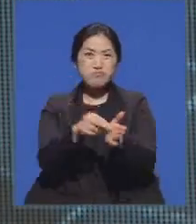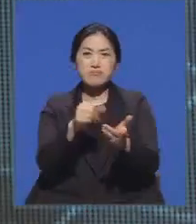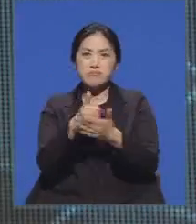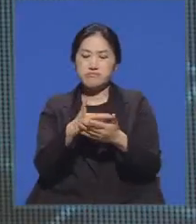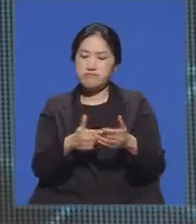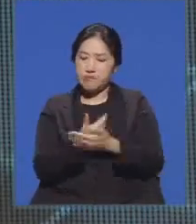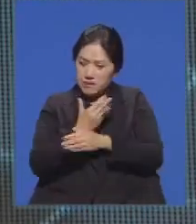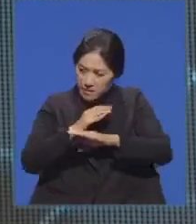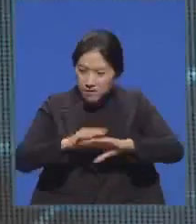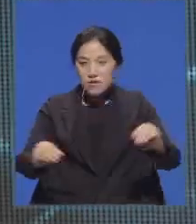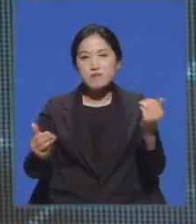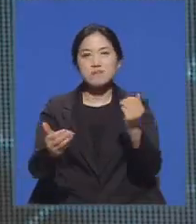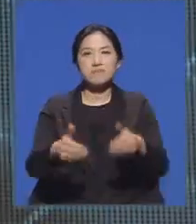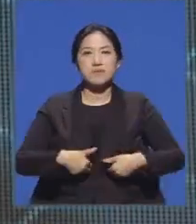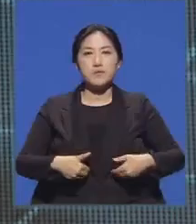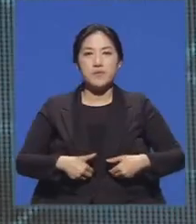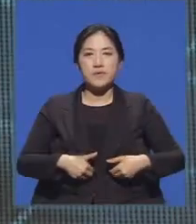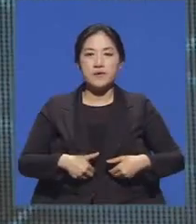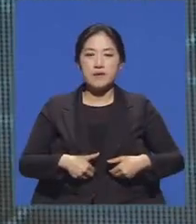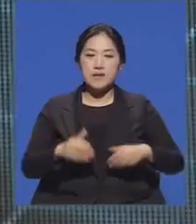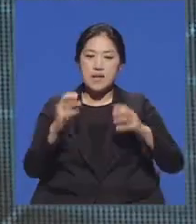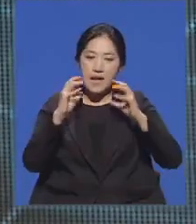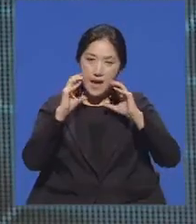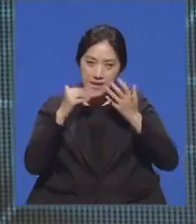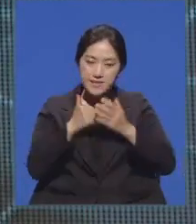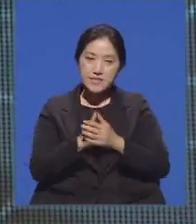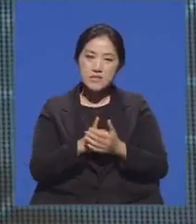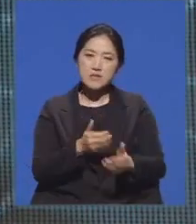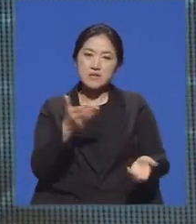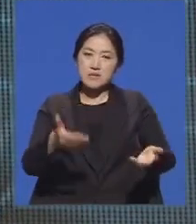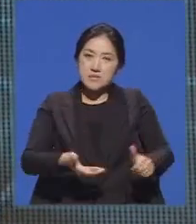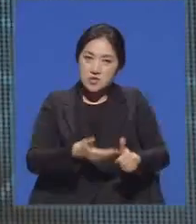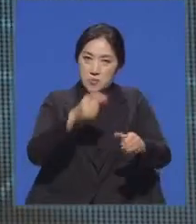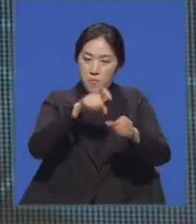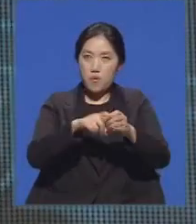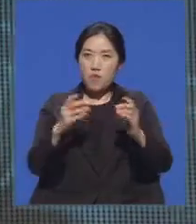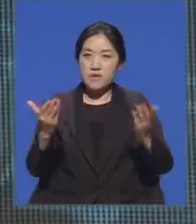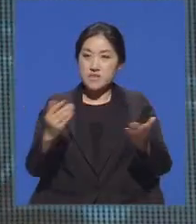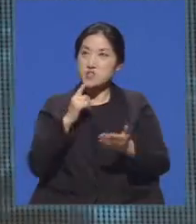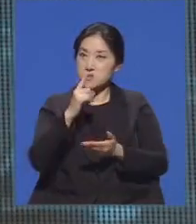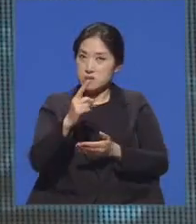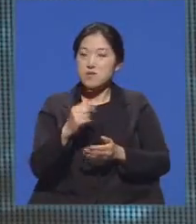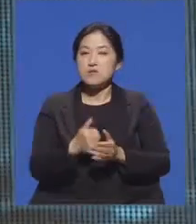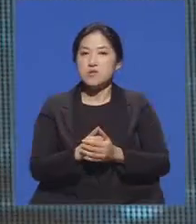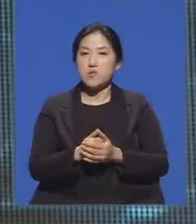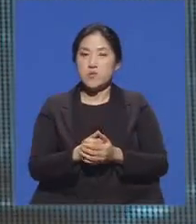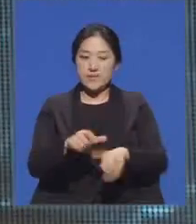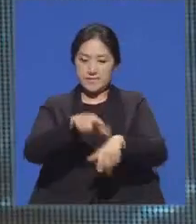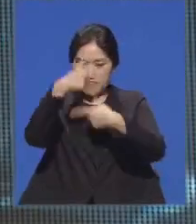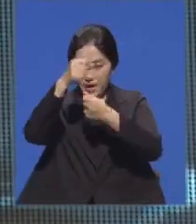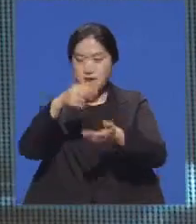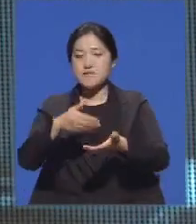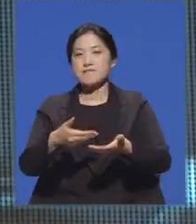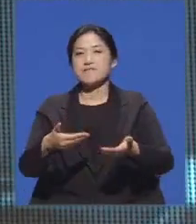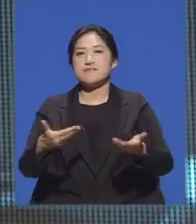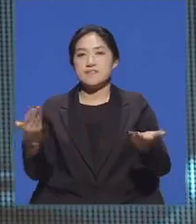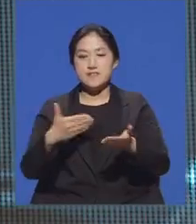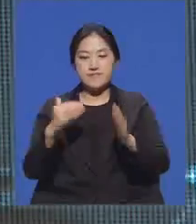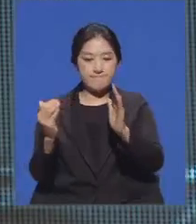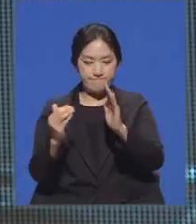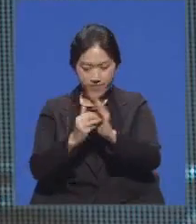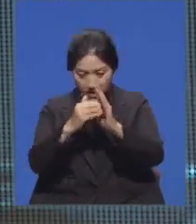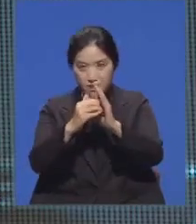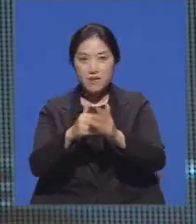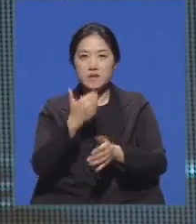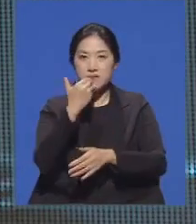한다고 생각하고 육아휴직이나 칼퇴근이나 돌발노동 금지 이런 노동정책, 육아정책에 굉장히